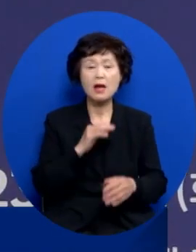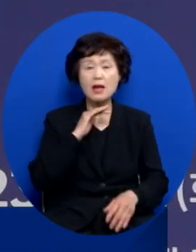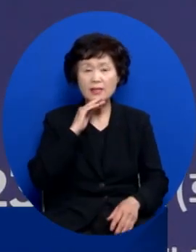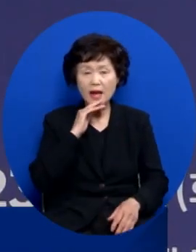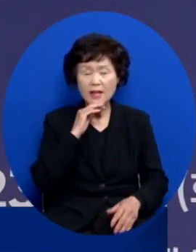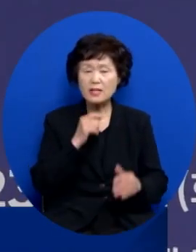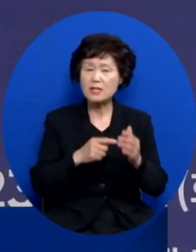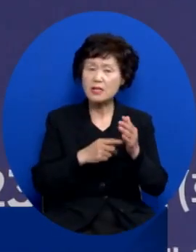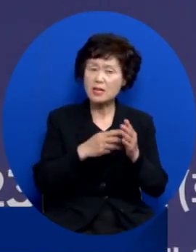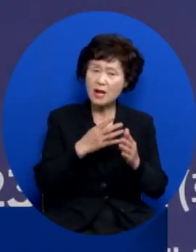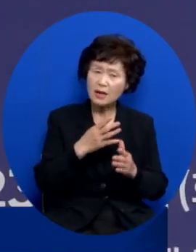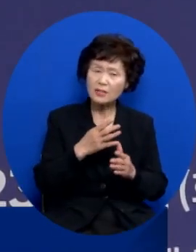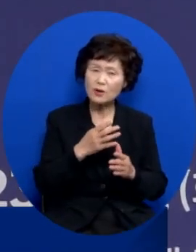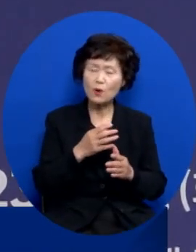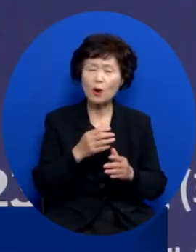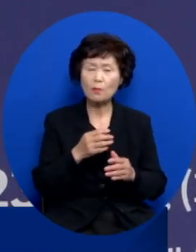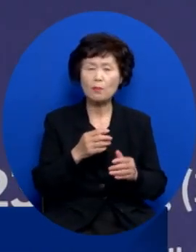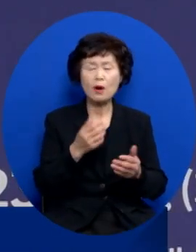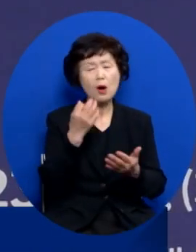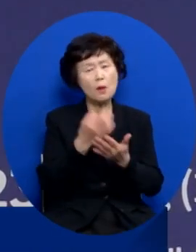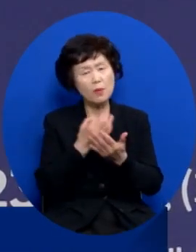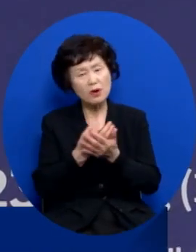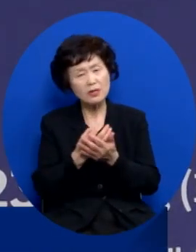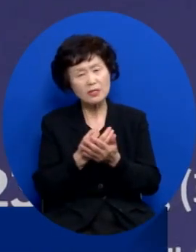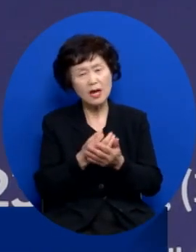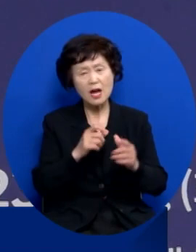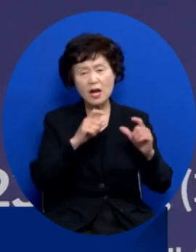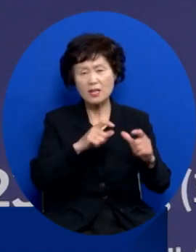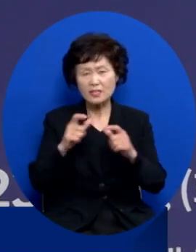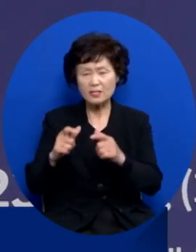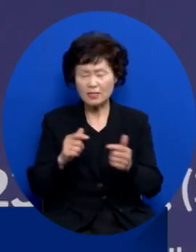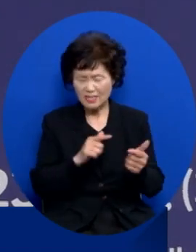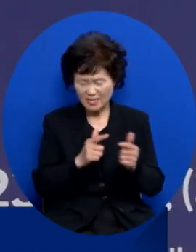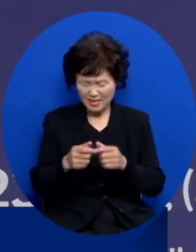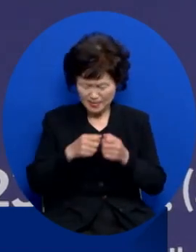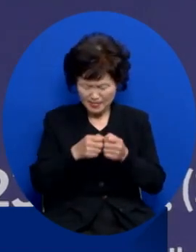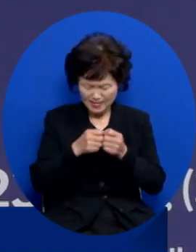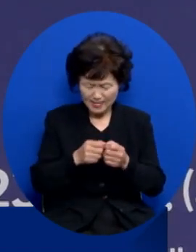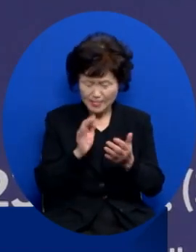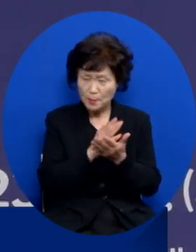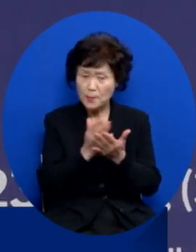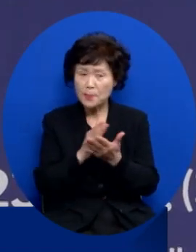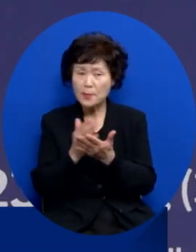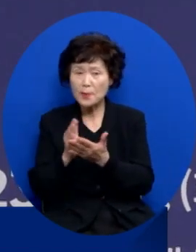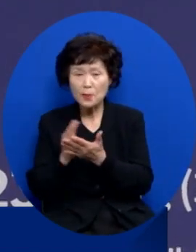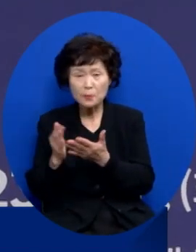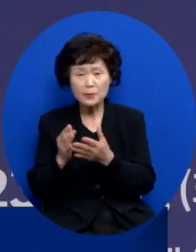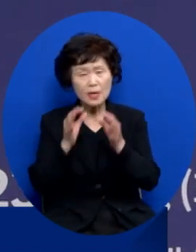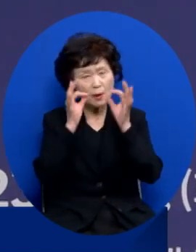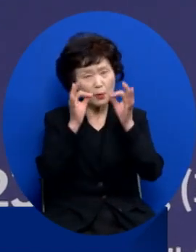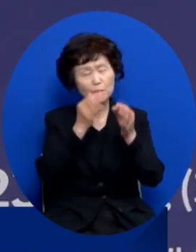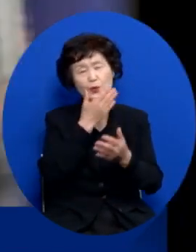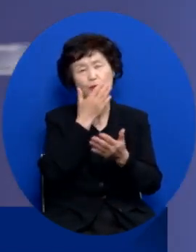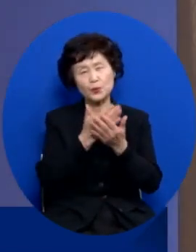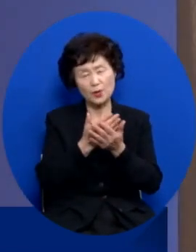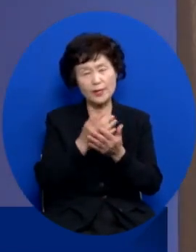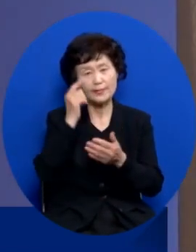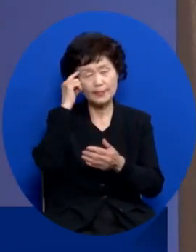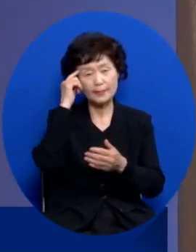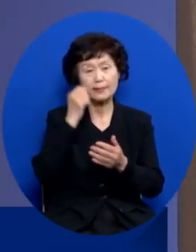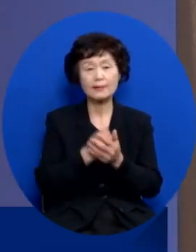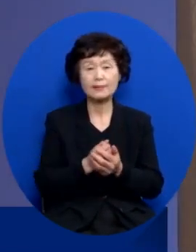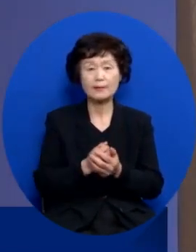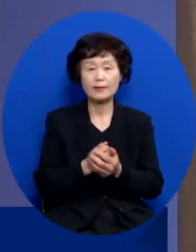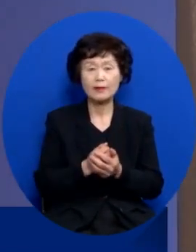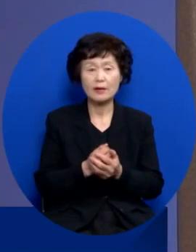지역별 이런 좀 세분화된 정책 집단들을 좀 만들어서 보는 것이 굉장히 중요하다고 할 수 있겠습니다. 저출생